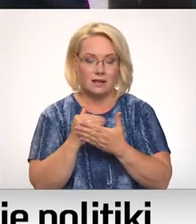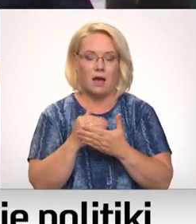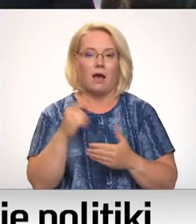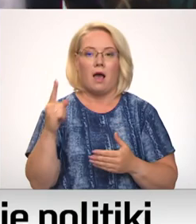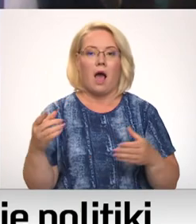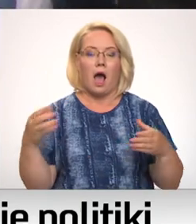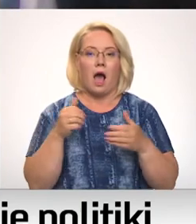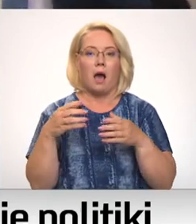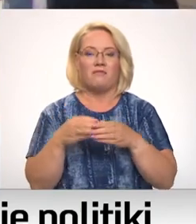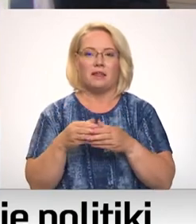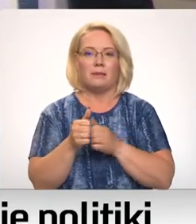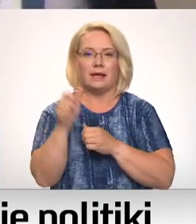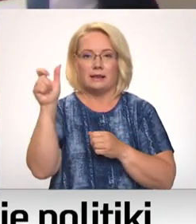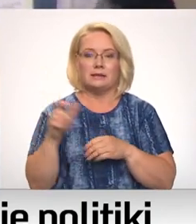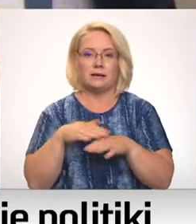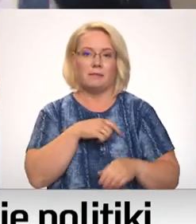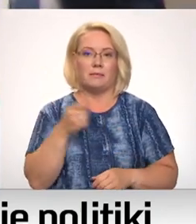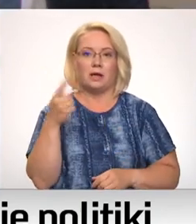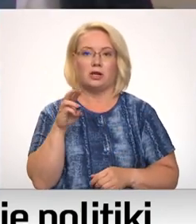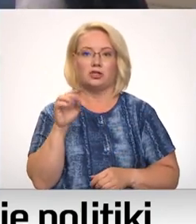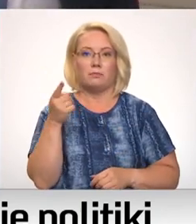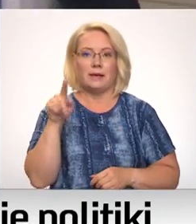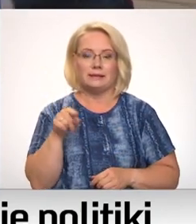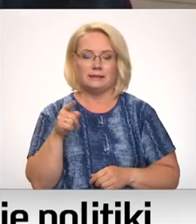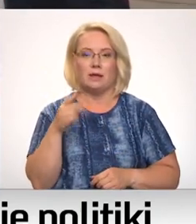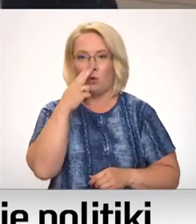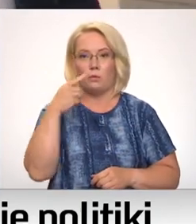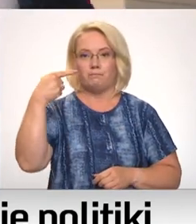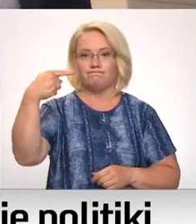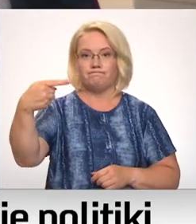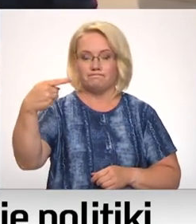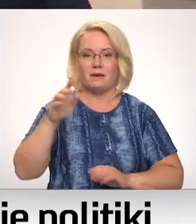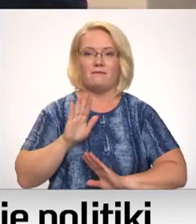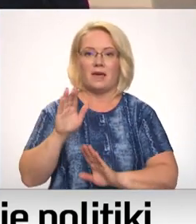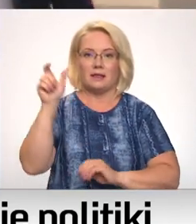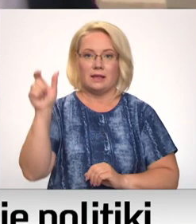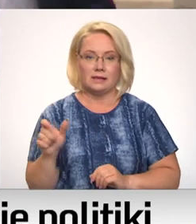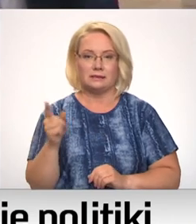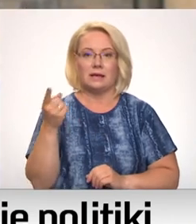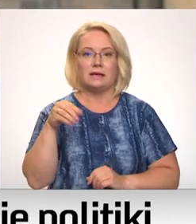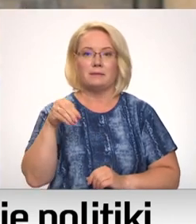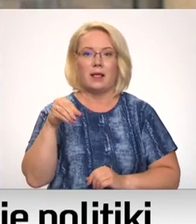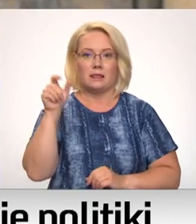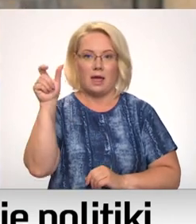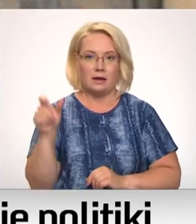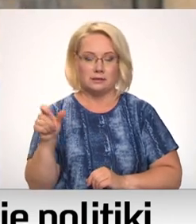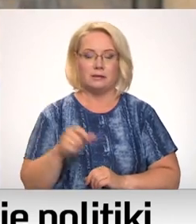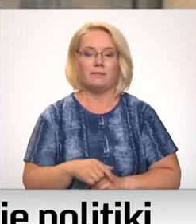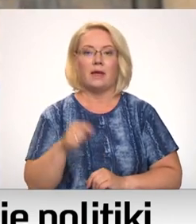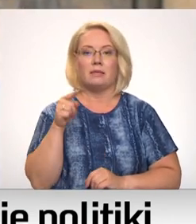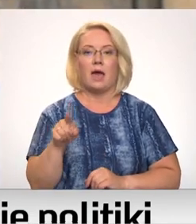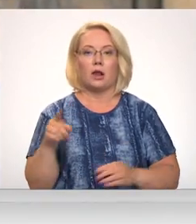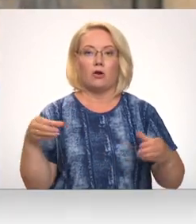līderis Rīgā ir Saeimas deputāts Didzis Šmits, vicemēra pirmais numurs Rīgas vicemēram Edvardam Smiltēnam. Šī ir komanda,